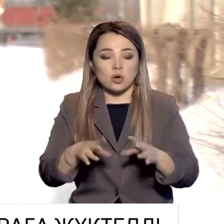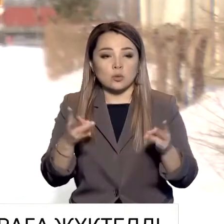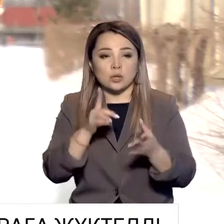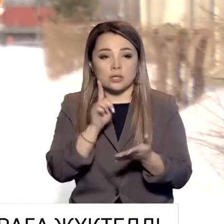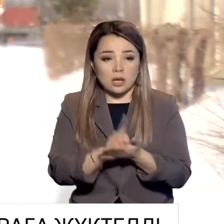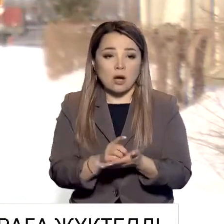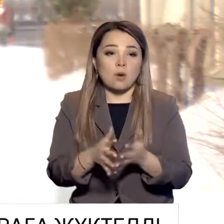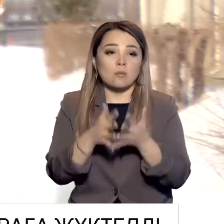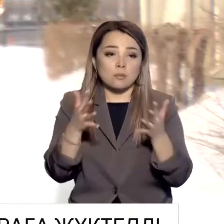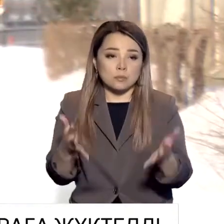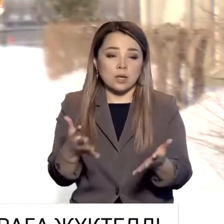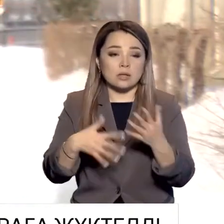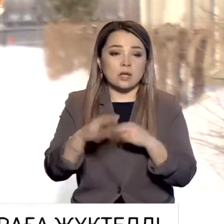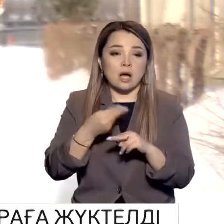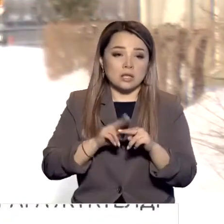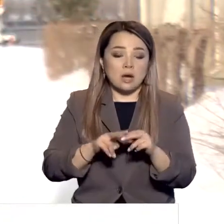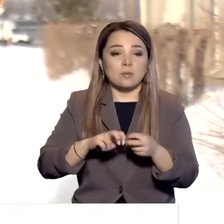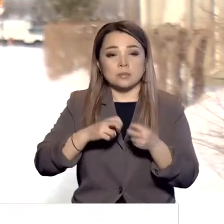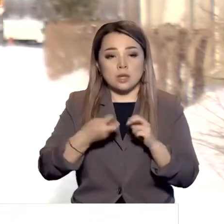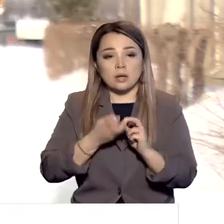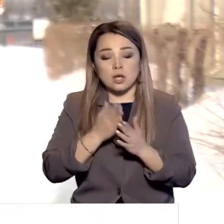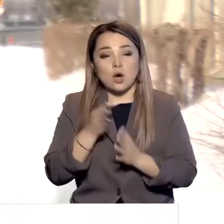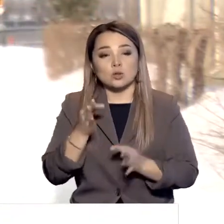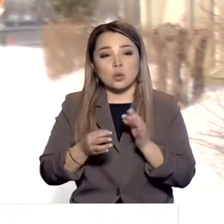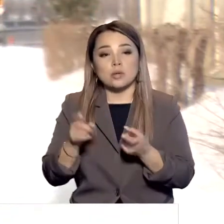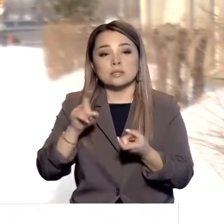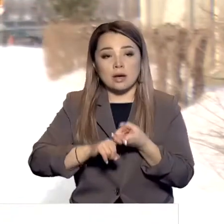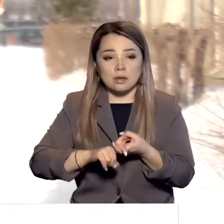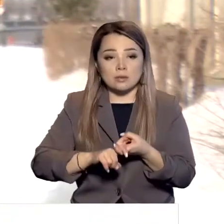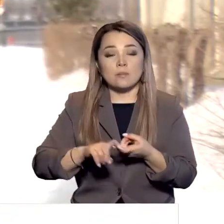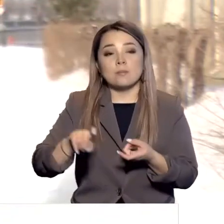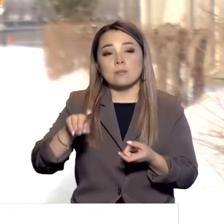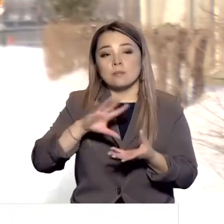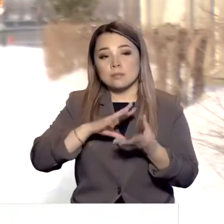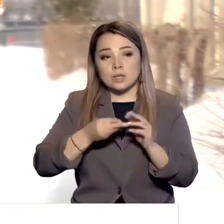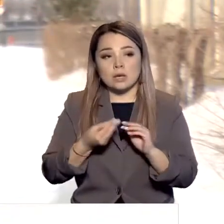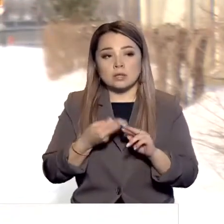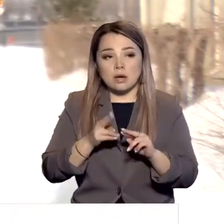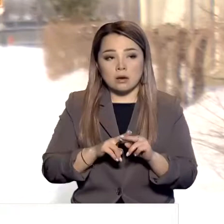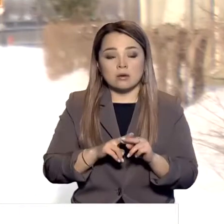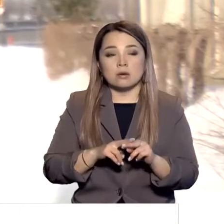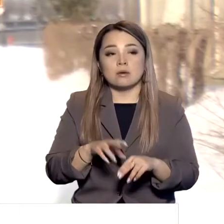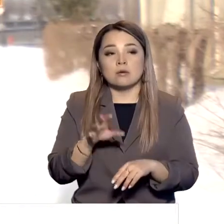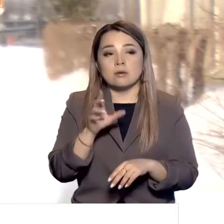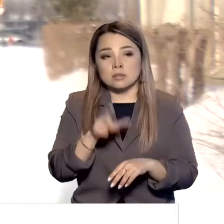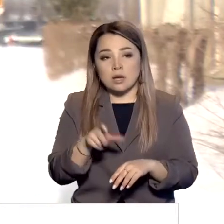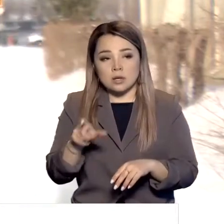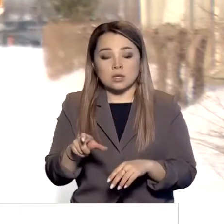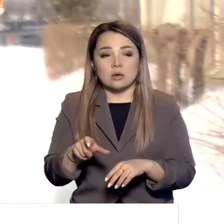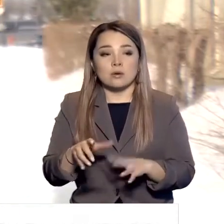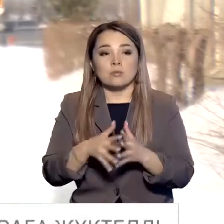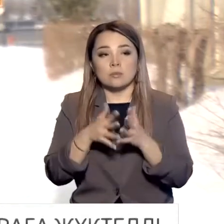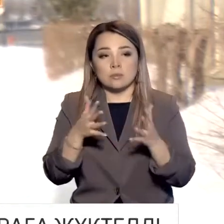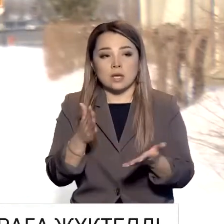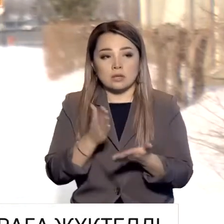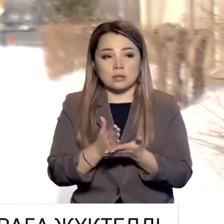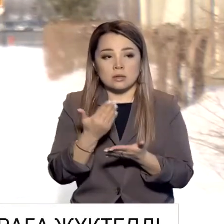мәселе сот саласына байланысты мәселе. Мынау алқабилер соты.